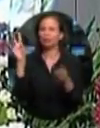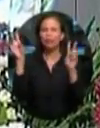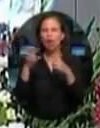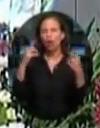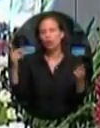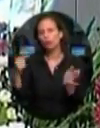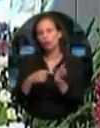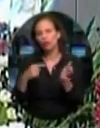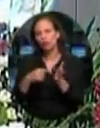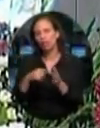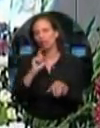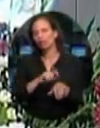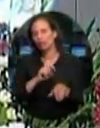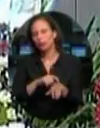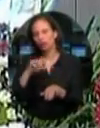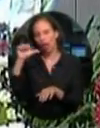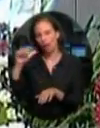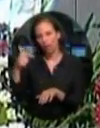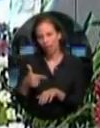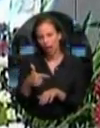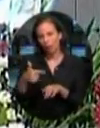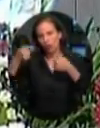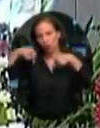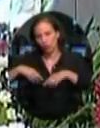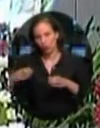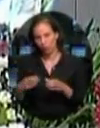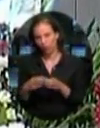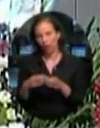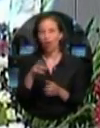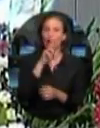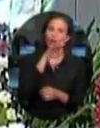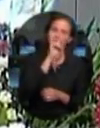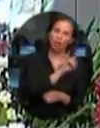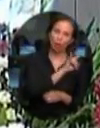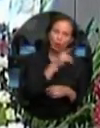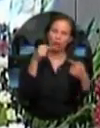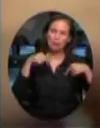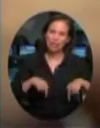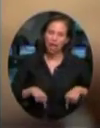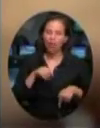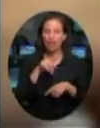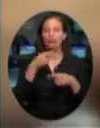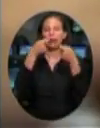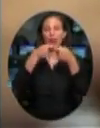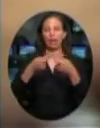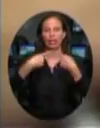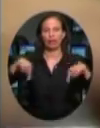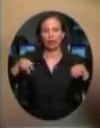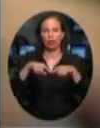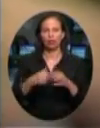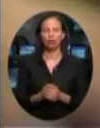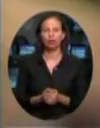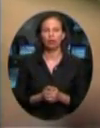לזמן שאבי גבאי הוא יו"ר מפלגה וערן חרמוני מזכ"ל ואתם חברי ועידה. למרות כל אלו,